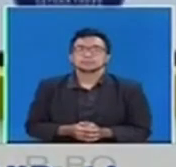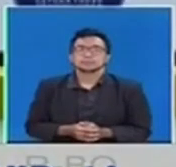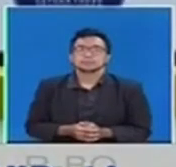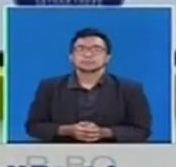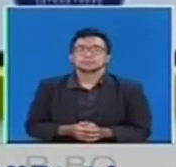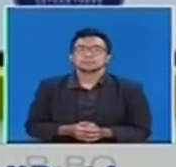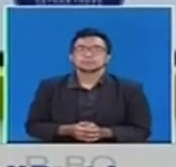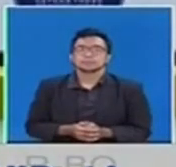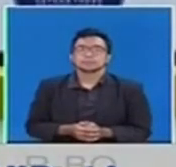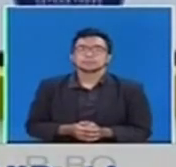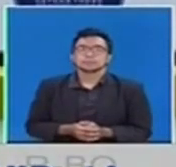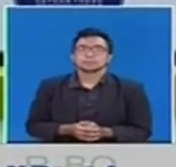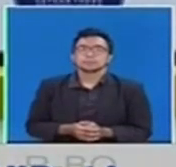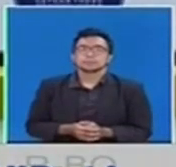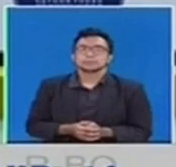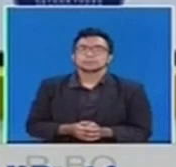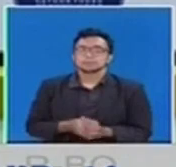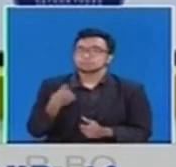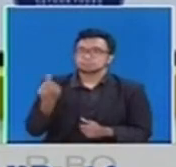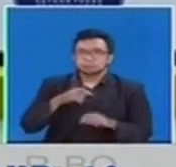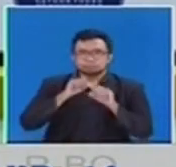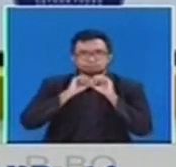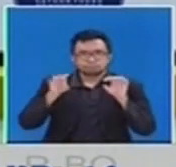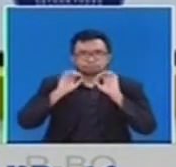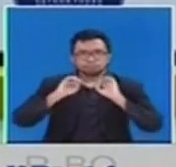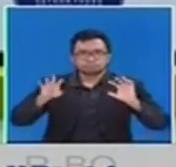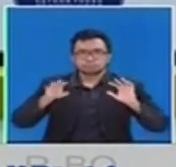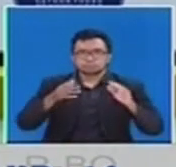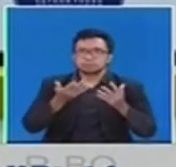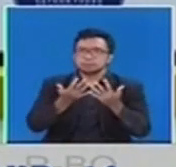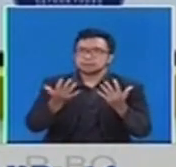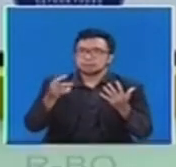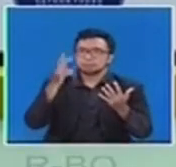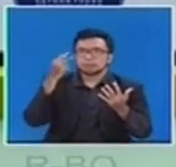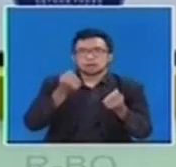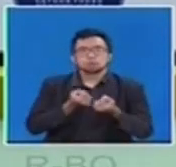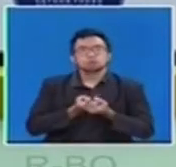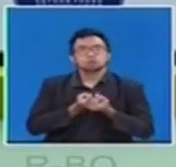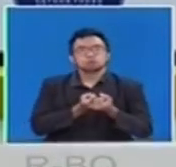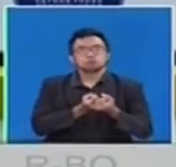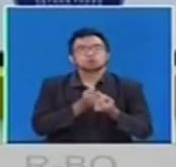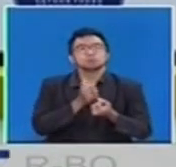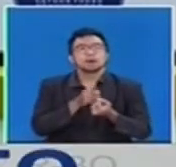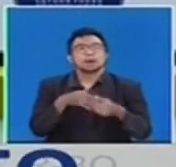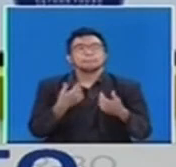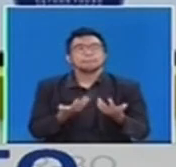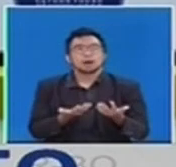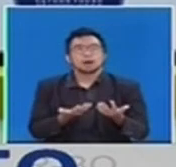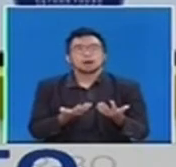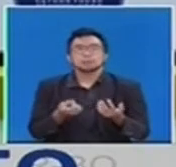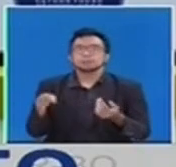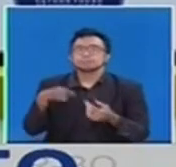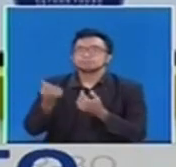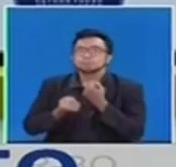7. Kami himbau agar masyarakat dapat mendukung pemerintah dalam menyukseskan upaya untuk menghidupkan kembali produktivitas dengan